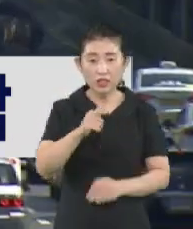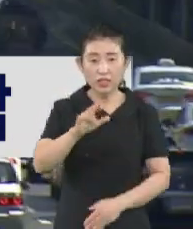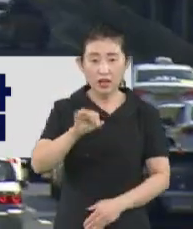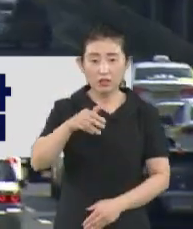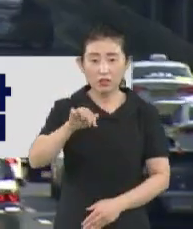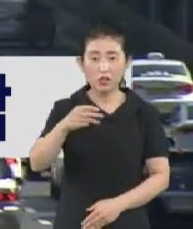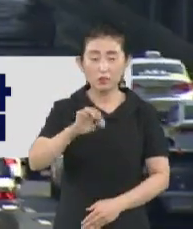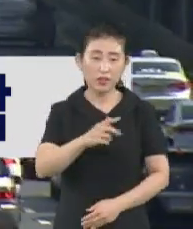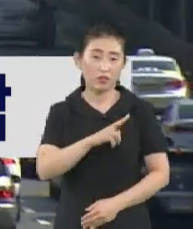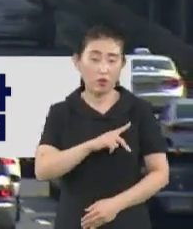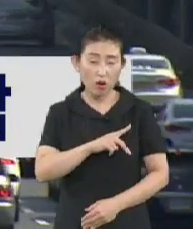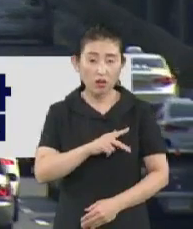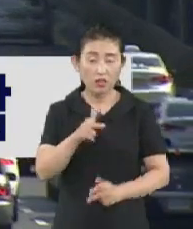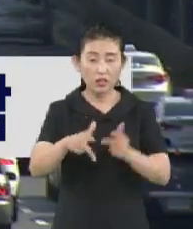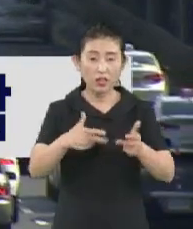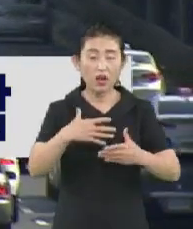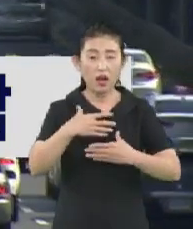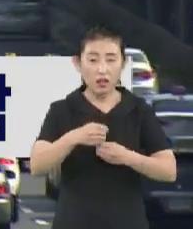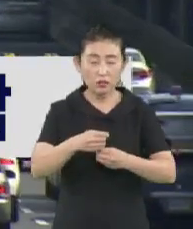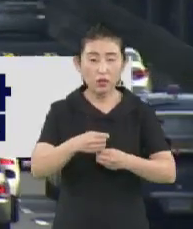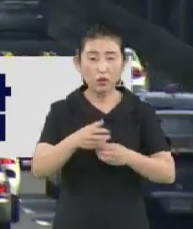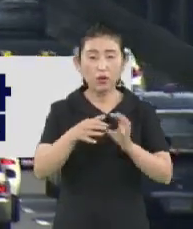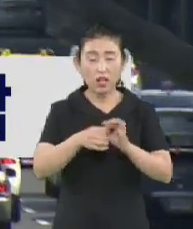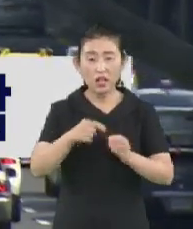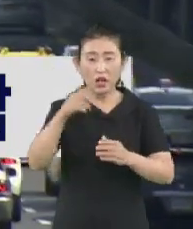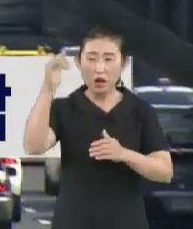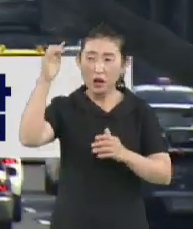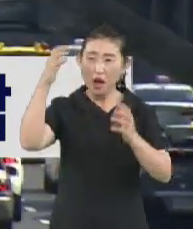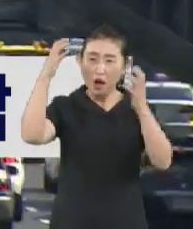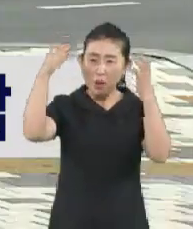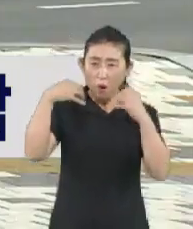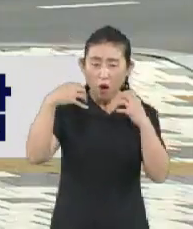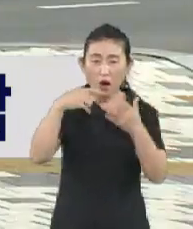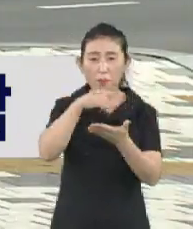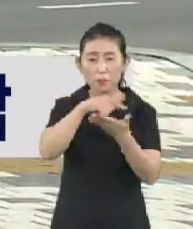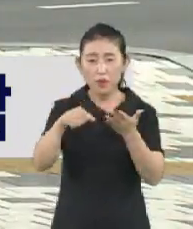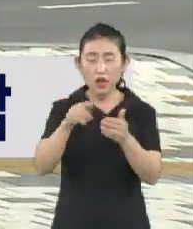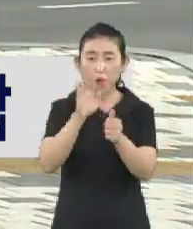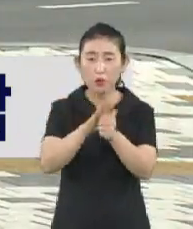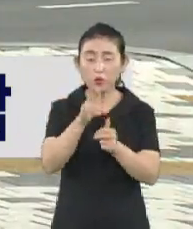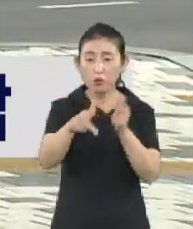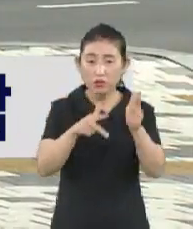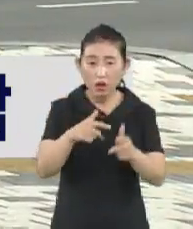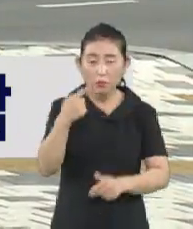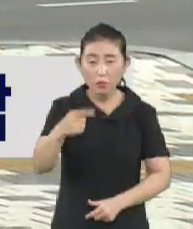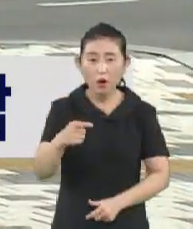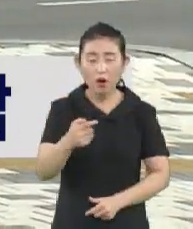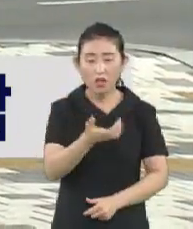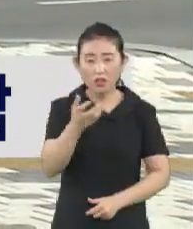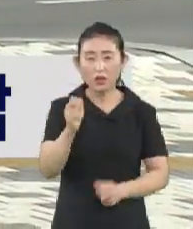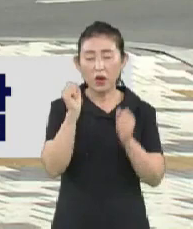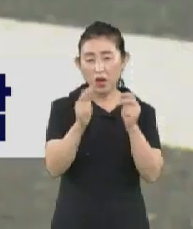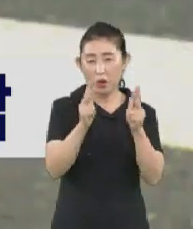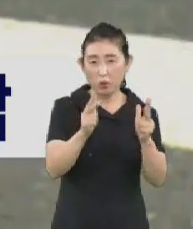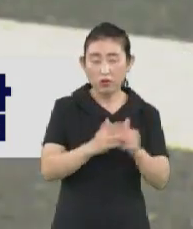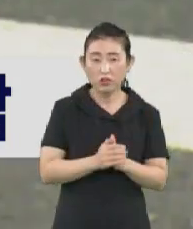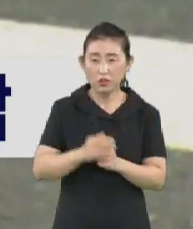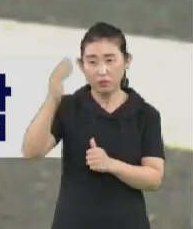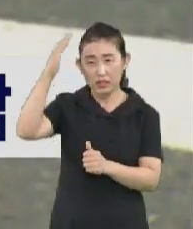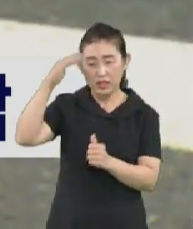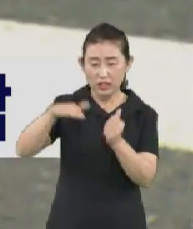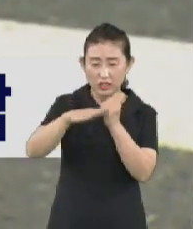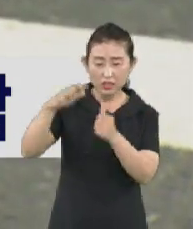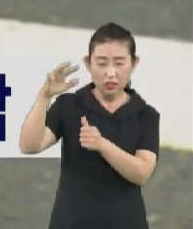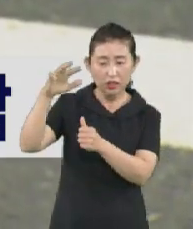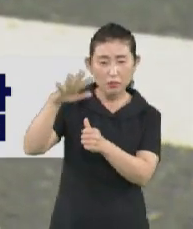믿으면 에 따르면 산업안전 부어 공단은 폭염 제란 재해 대책 예방 보조 사업으로 이동식에어컨 이나 그늘막